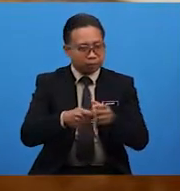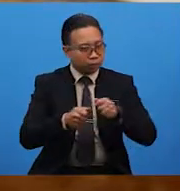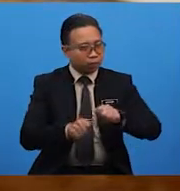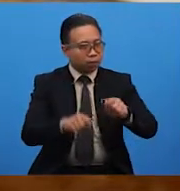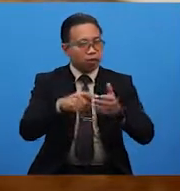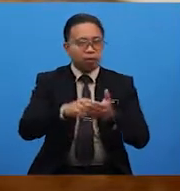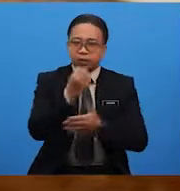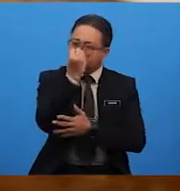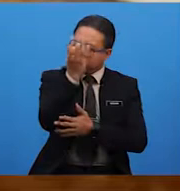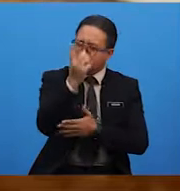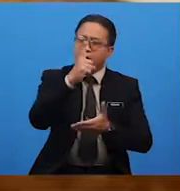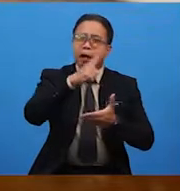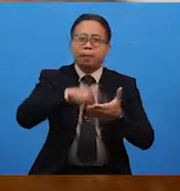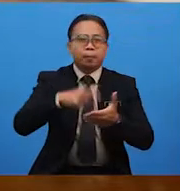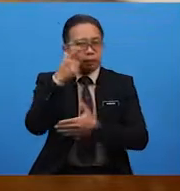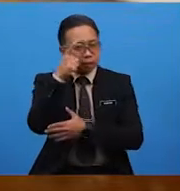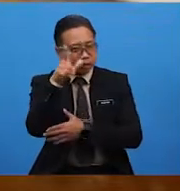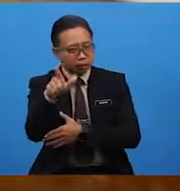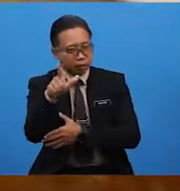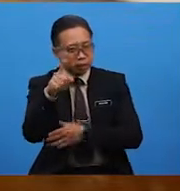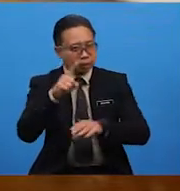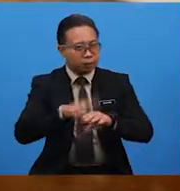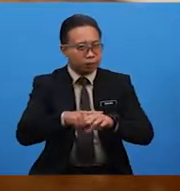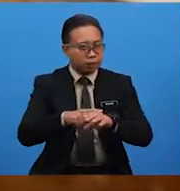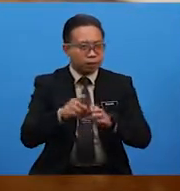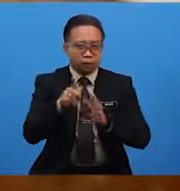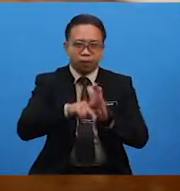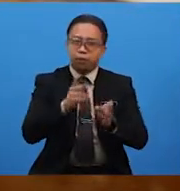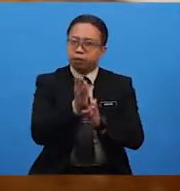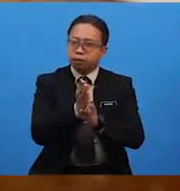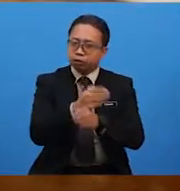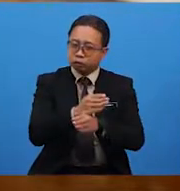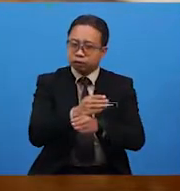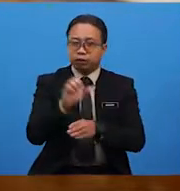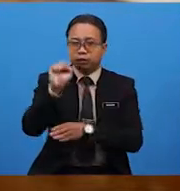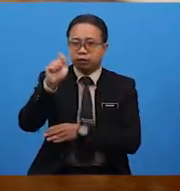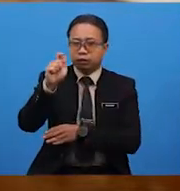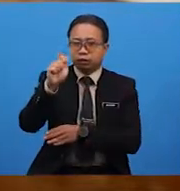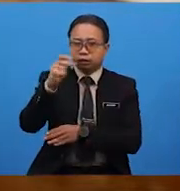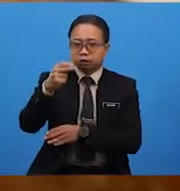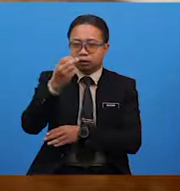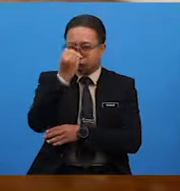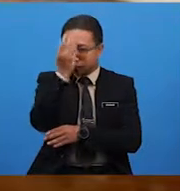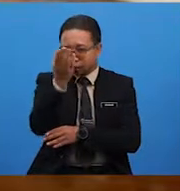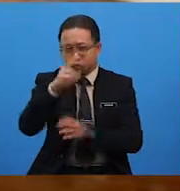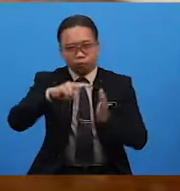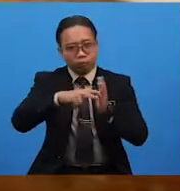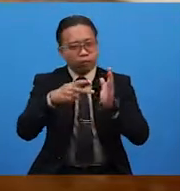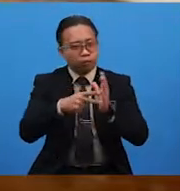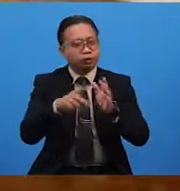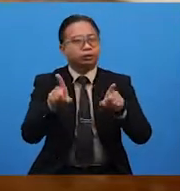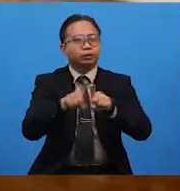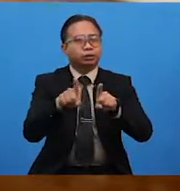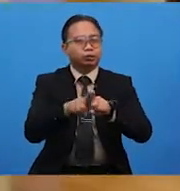aliran ini coba menterjemahkan Apa yang dilihat kepada pembentukan Fatah kepada olahan ini yang membawa makna